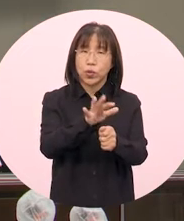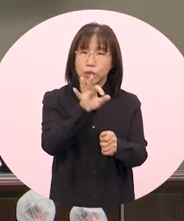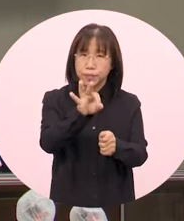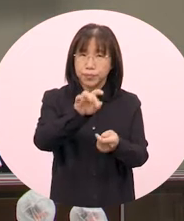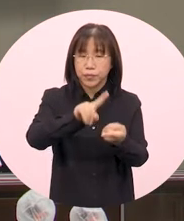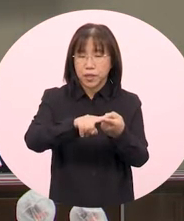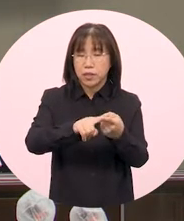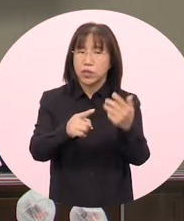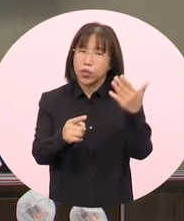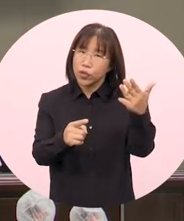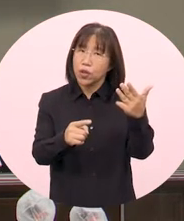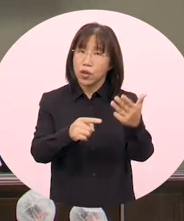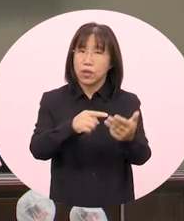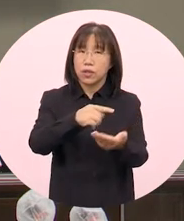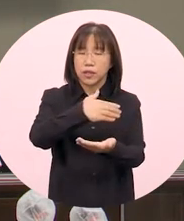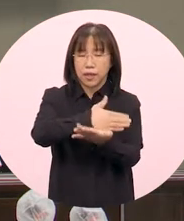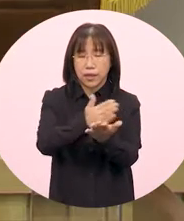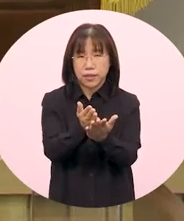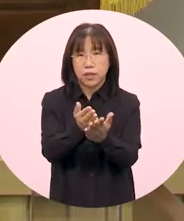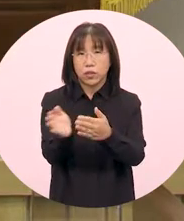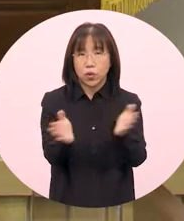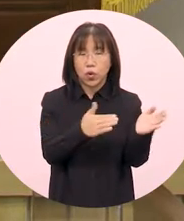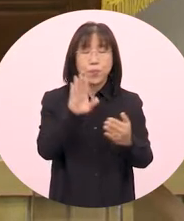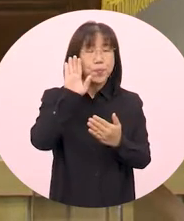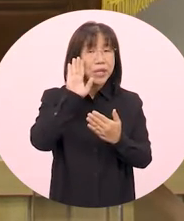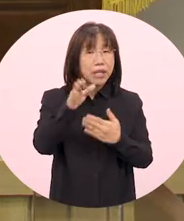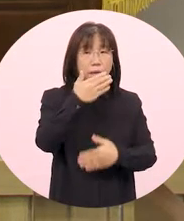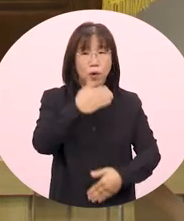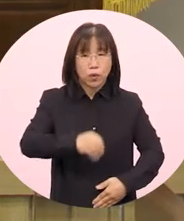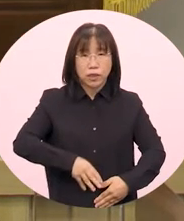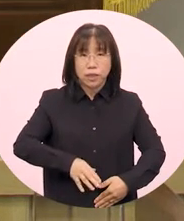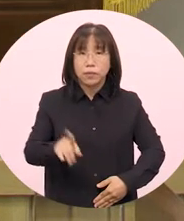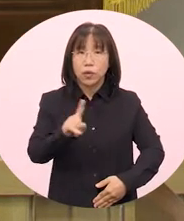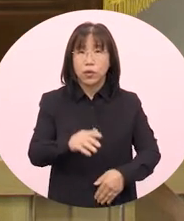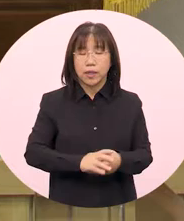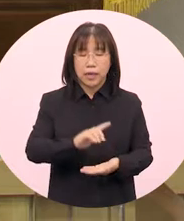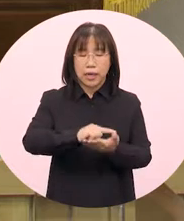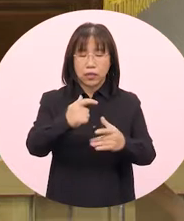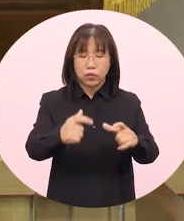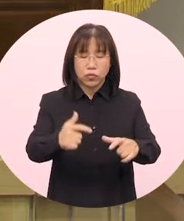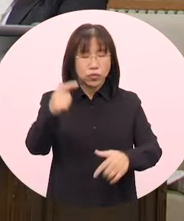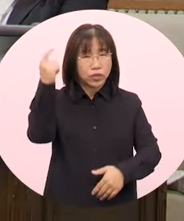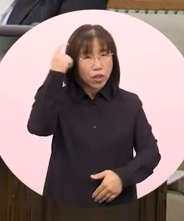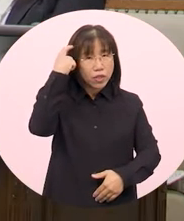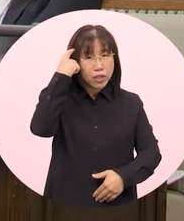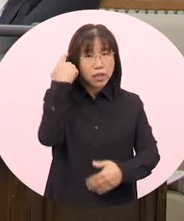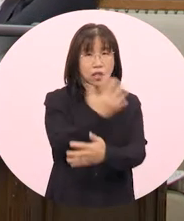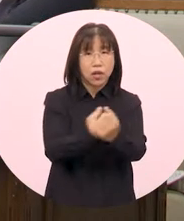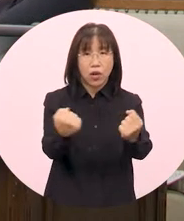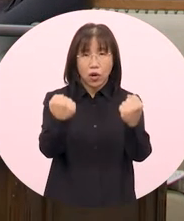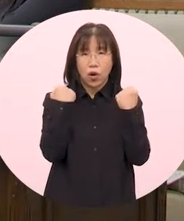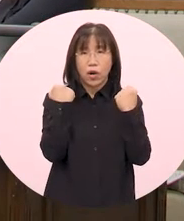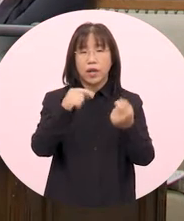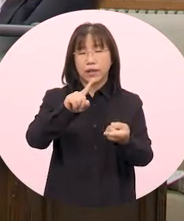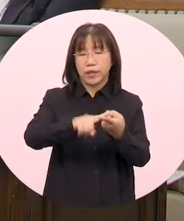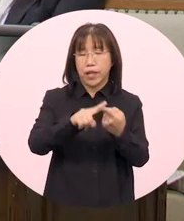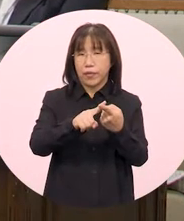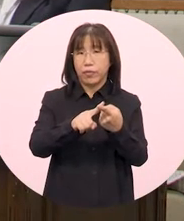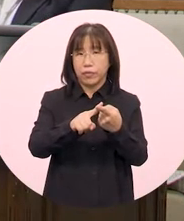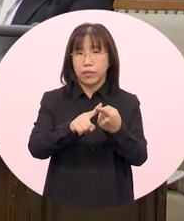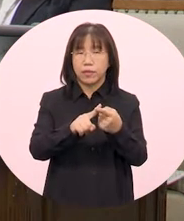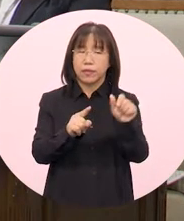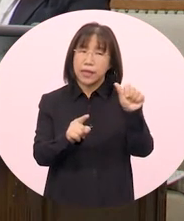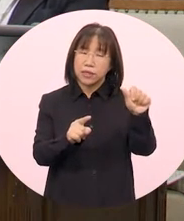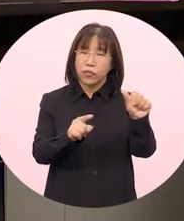등 8건을, 미래복지위원회에서는 서울특별시 강서구 정신건강위기대응체계 구축에 관한 조례안